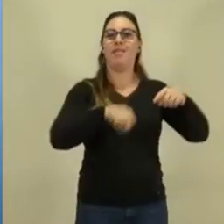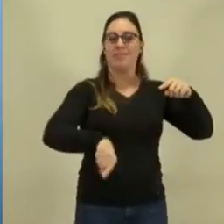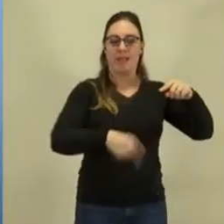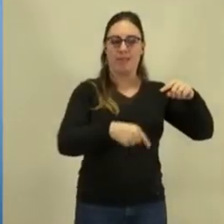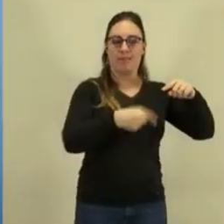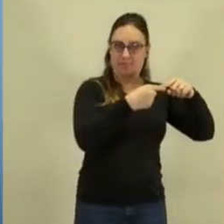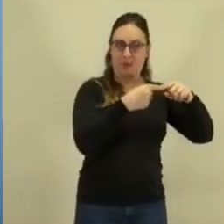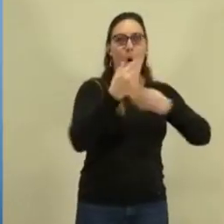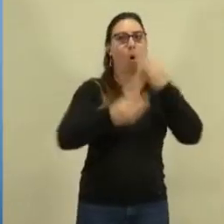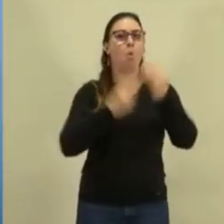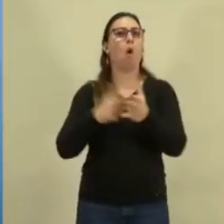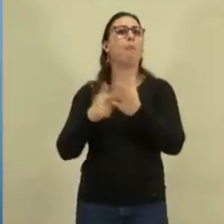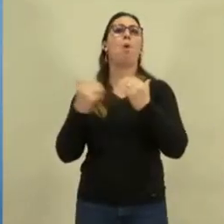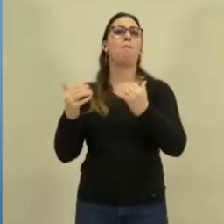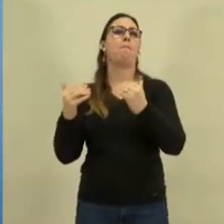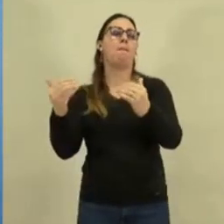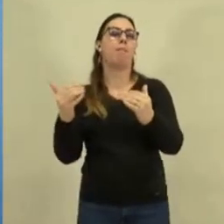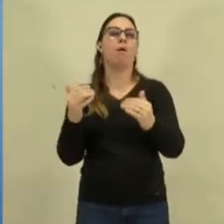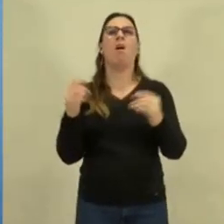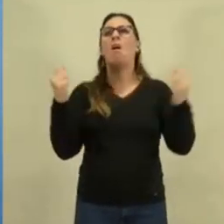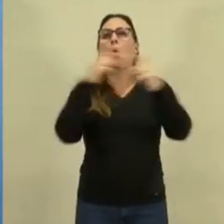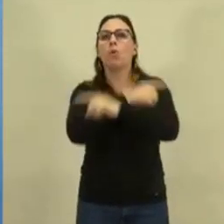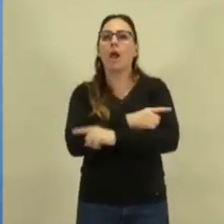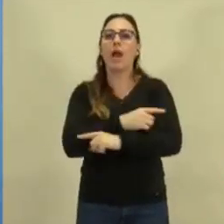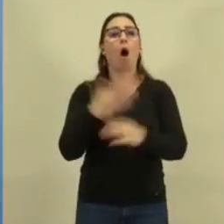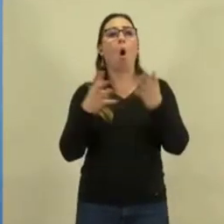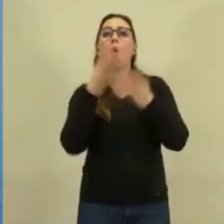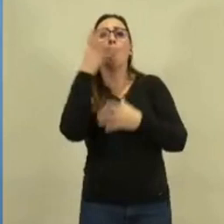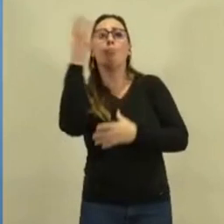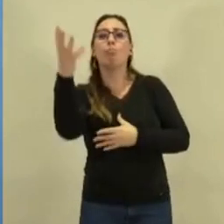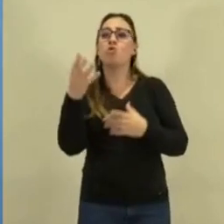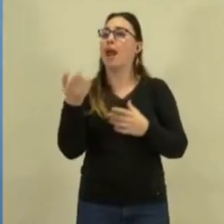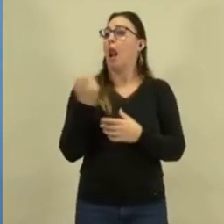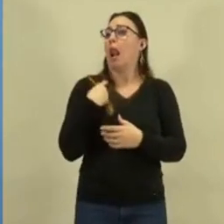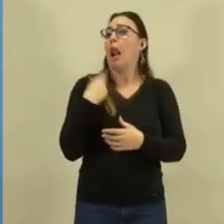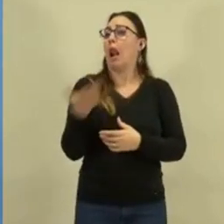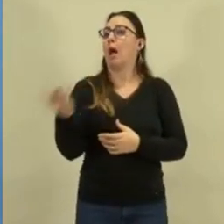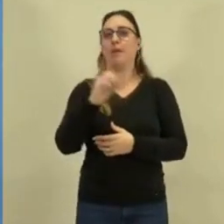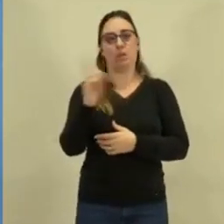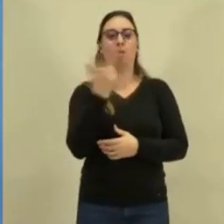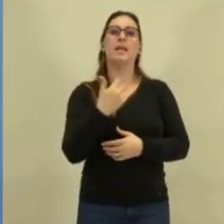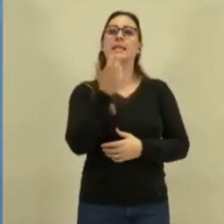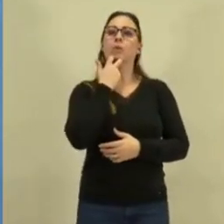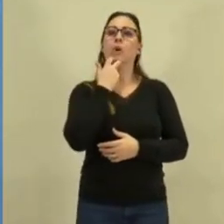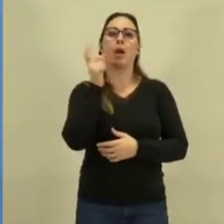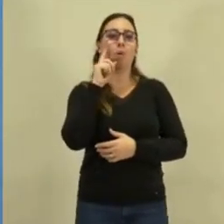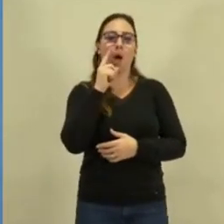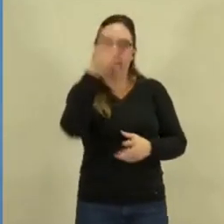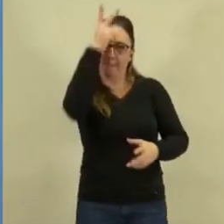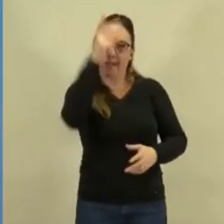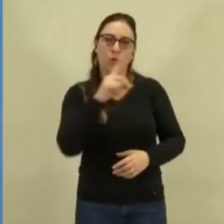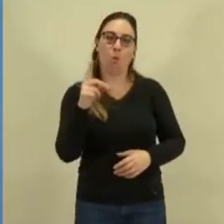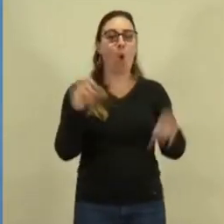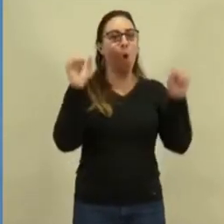augmenter les impôts, plutôt que le projet qui pourrait être très intéressant en bas de la rue. Mais finalement, le citoyen, parce qu'il n'est pas idiot, pourrait tout